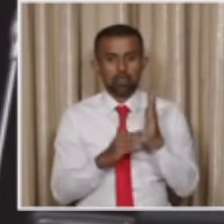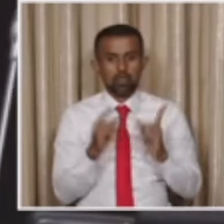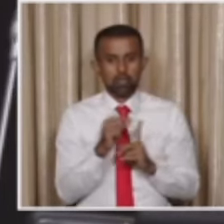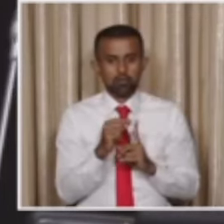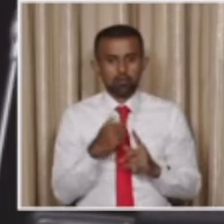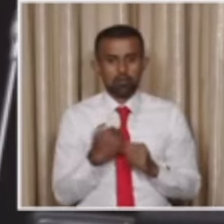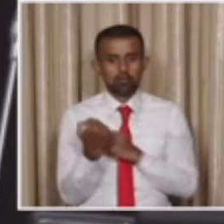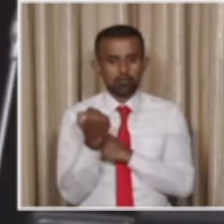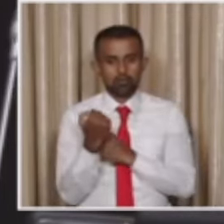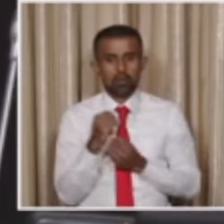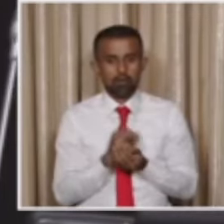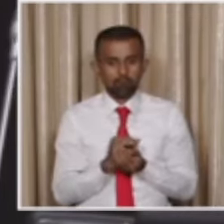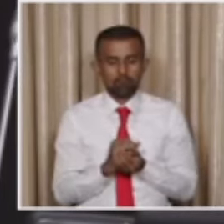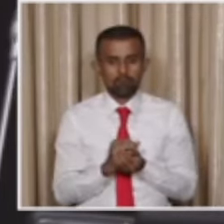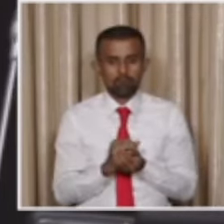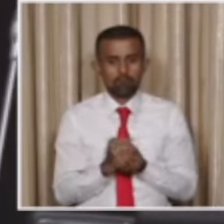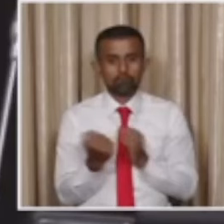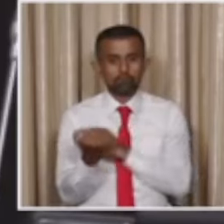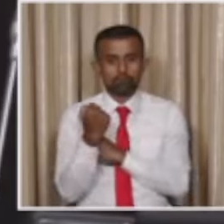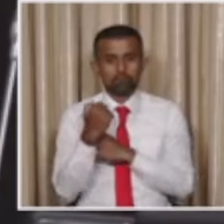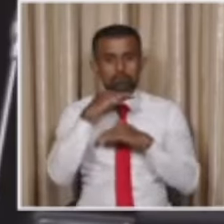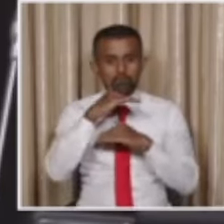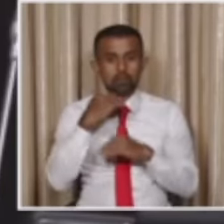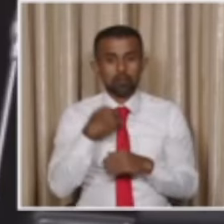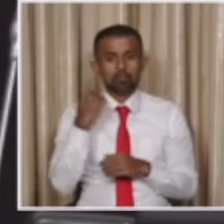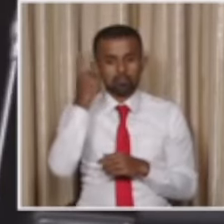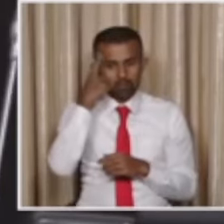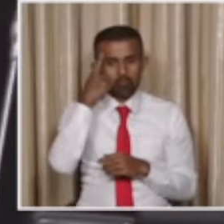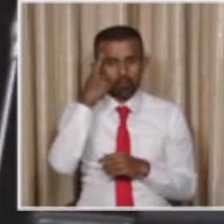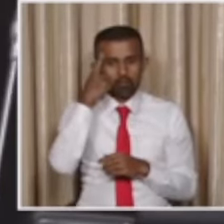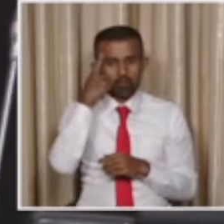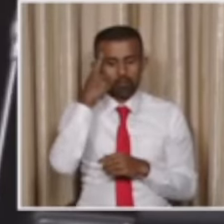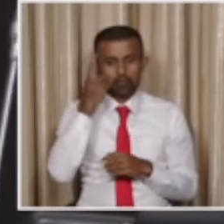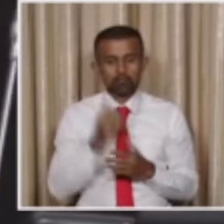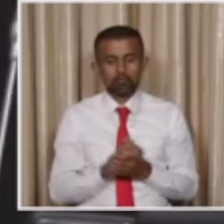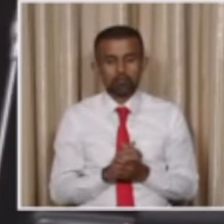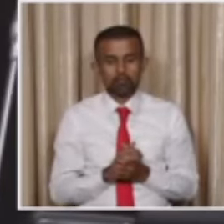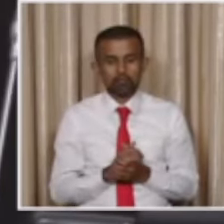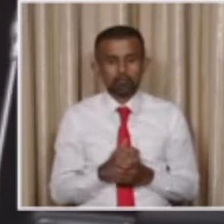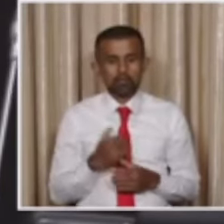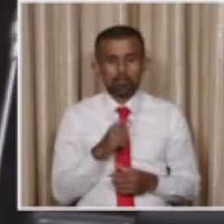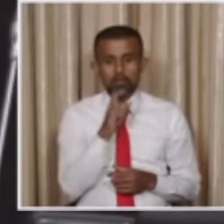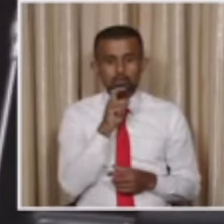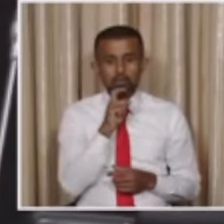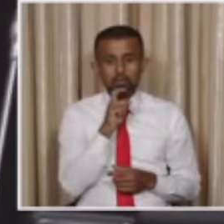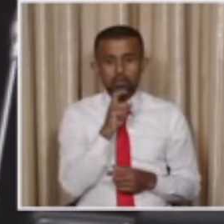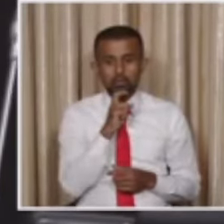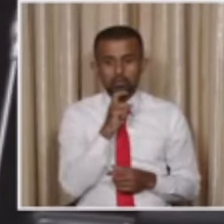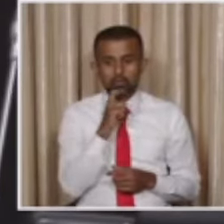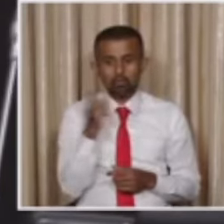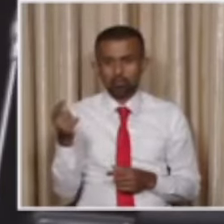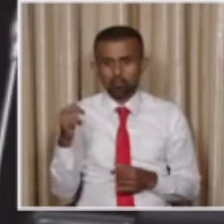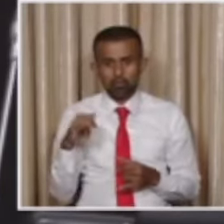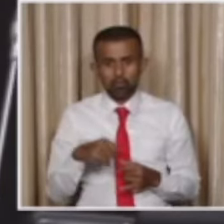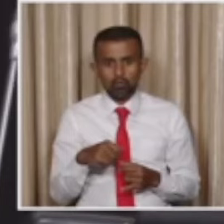අපිට බලතල තිබුණට බලතලවල සීමා හොඳට දන්නවා. අපි කවදාවත් නඩුවක් ගැන සුනිල් ප්‍රේමජාන්ත මහත්මයා කතා කරලා